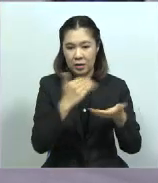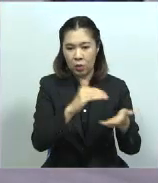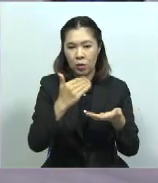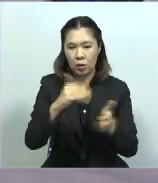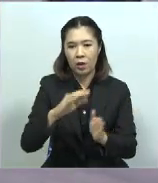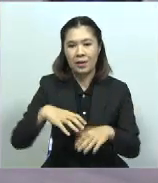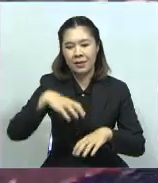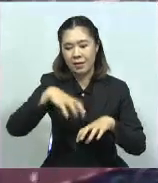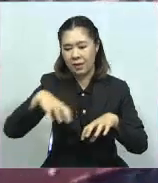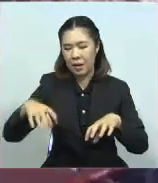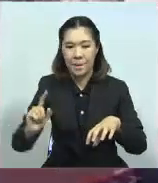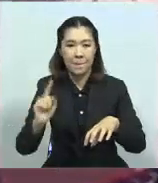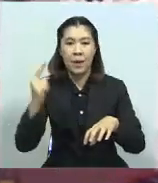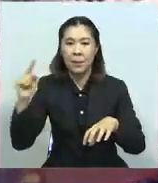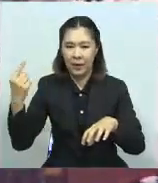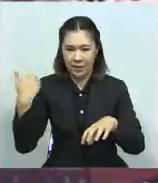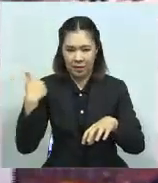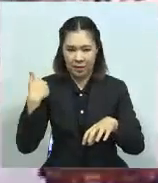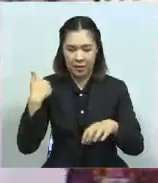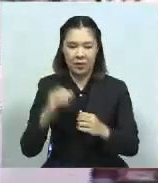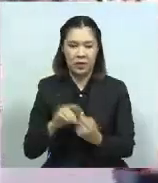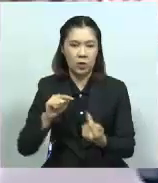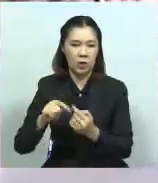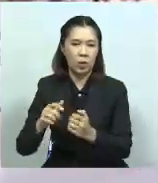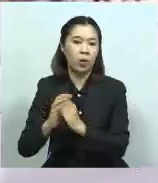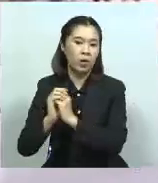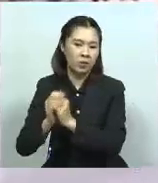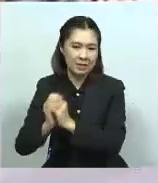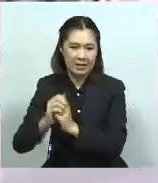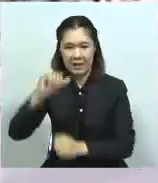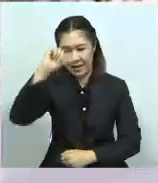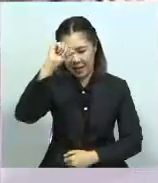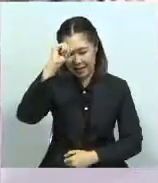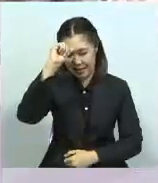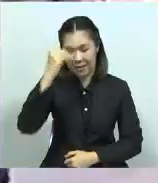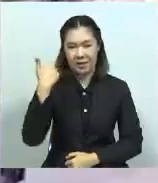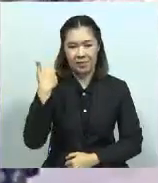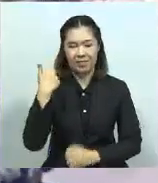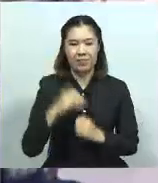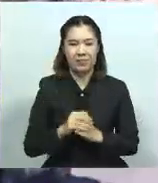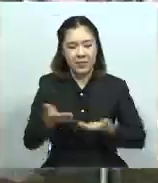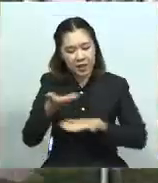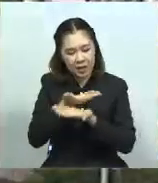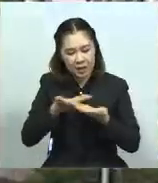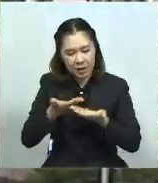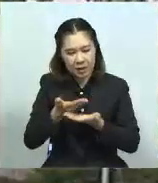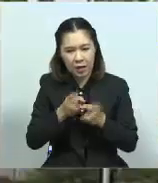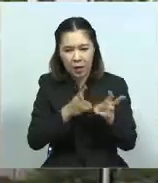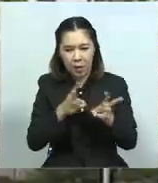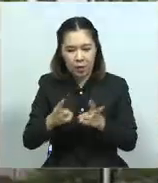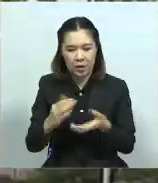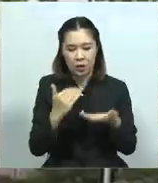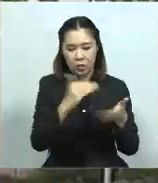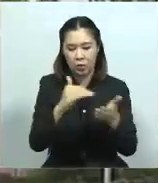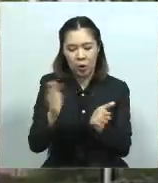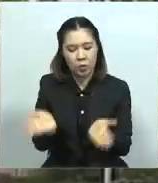ใหม่ๆอาทิมณฑลต่างๆที่เป็นเมืองรองของจีนและอินเดียสรท.จึงจะมีการหารือแนวทางการส่งเสริมการส่ง